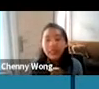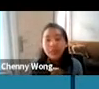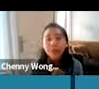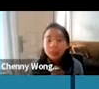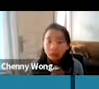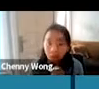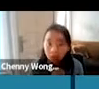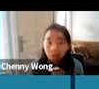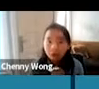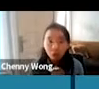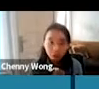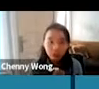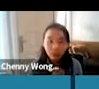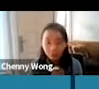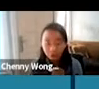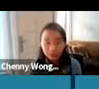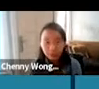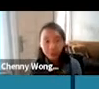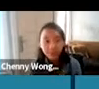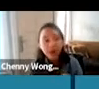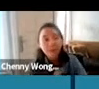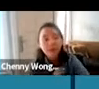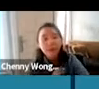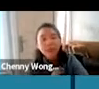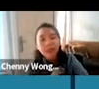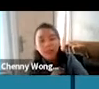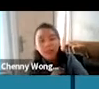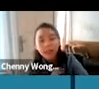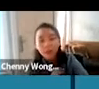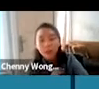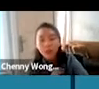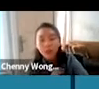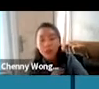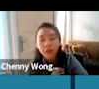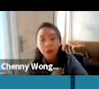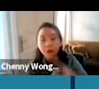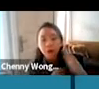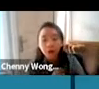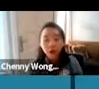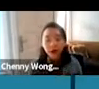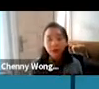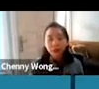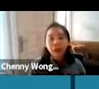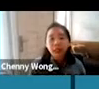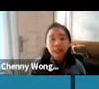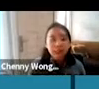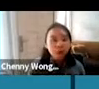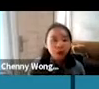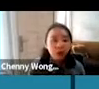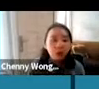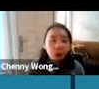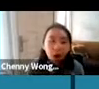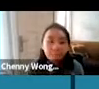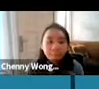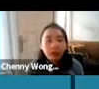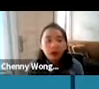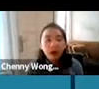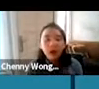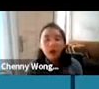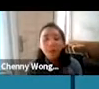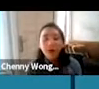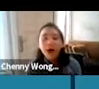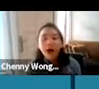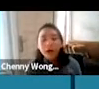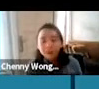ketika kita membicarakan Green watching di Indonesia pertama kita lihat di dalam undang-undang perlindungan konsumen Ya sudah jelas disebutkan bahwa